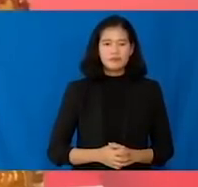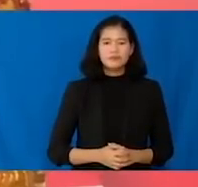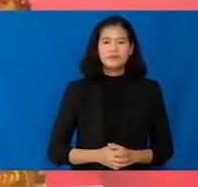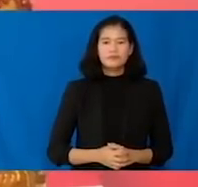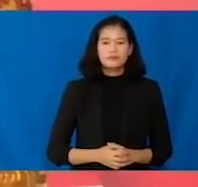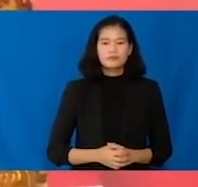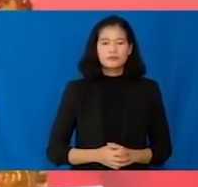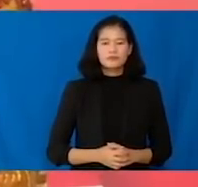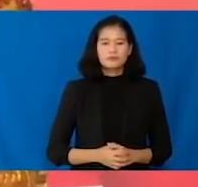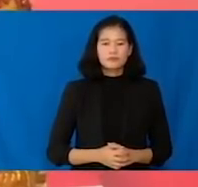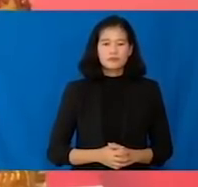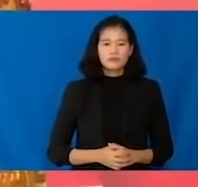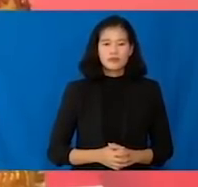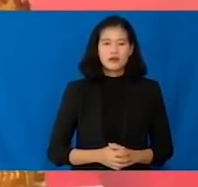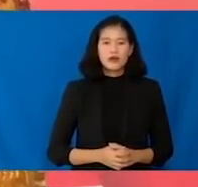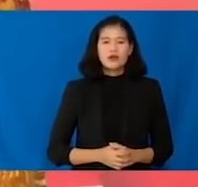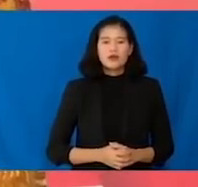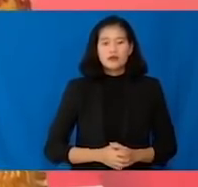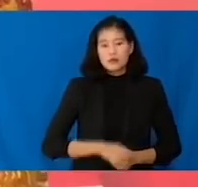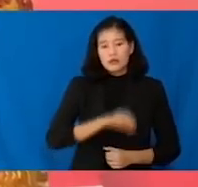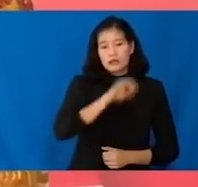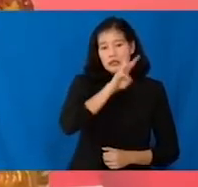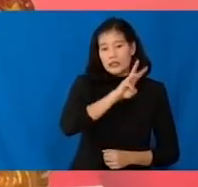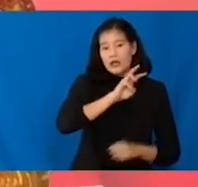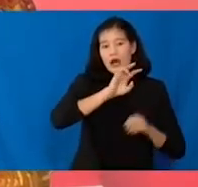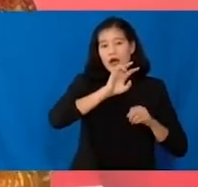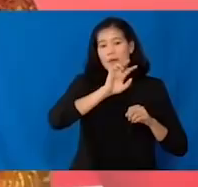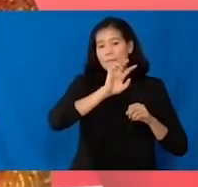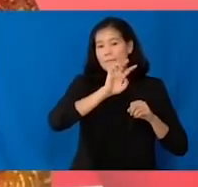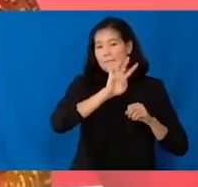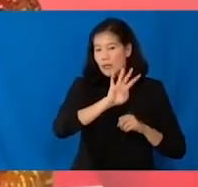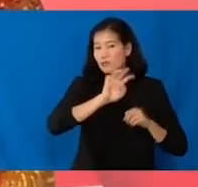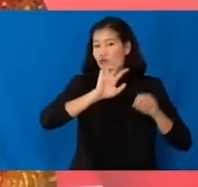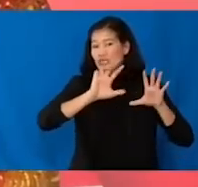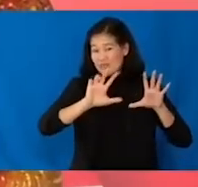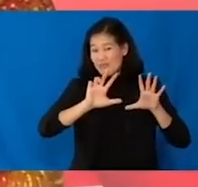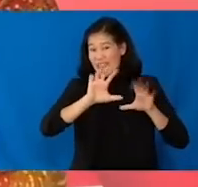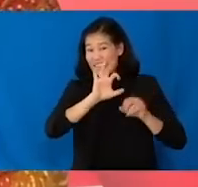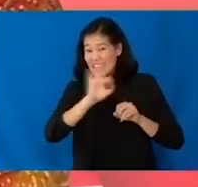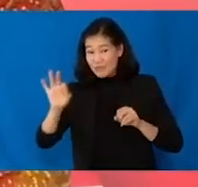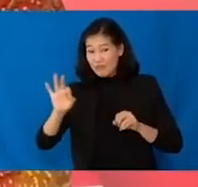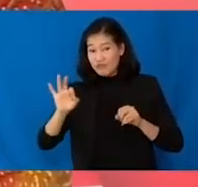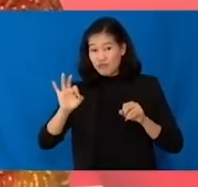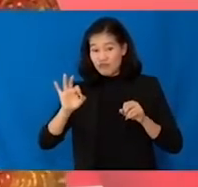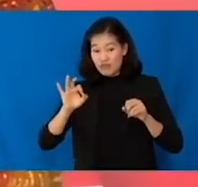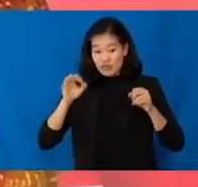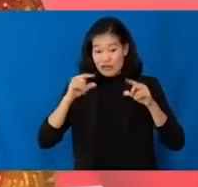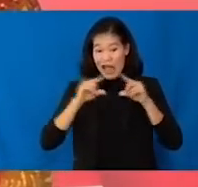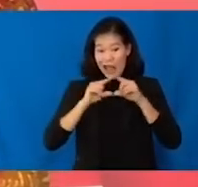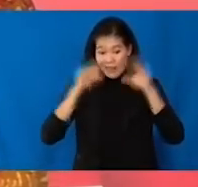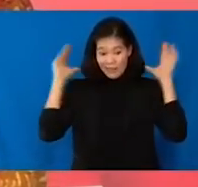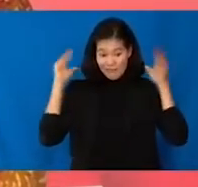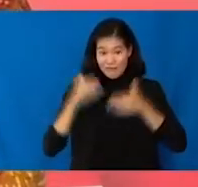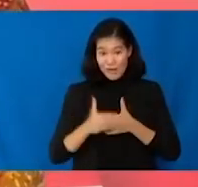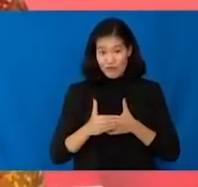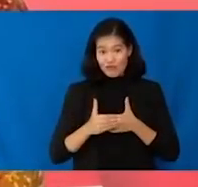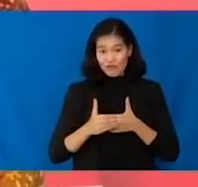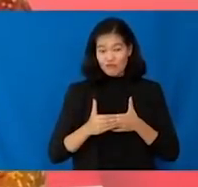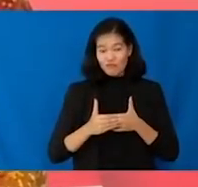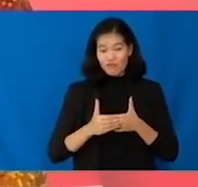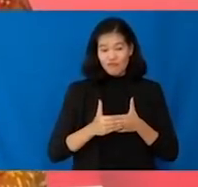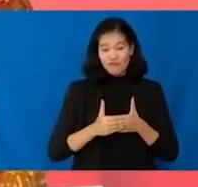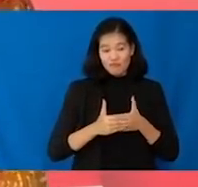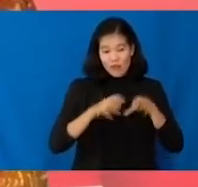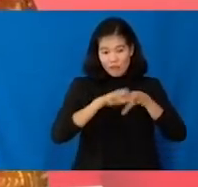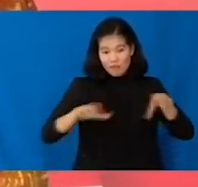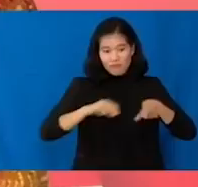lebih dari 349000 HBD telah terdistribusi dan ini terus akan